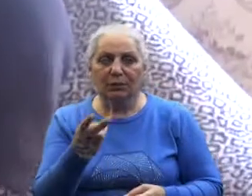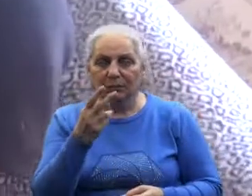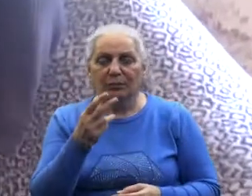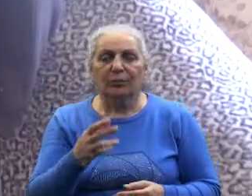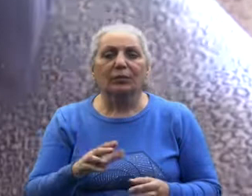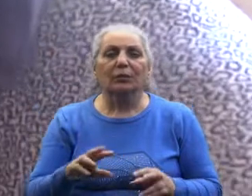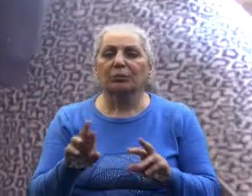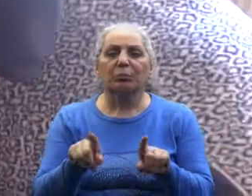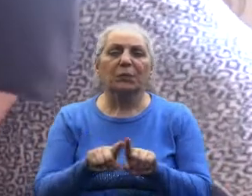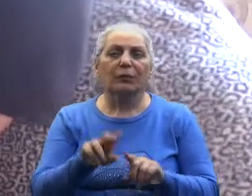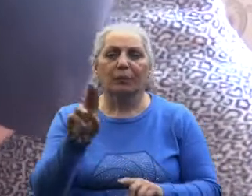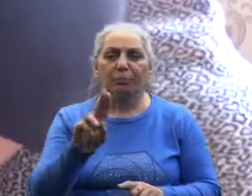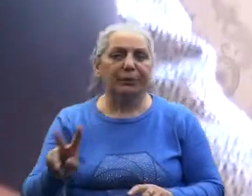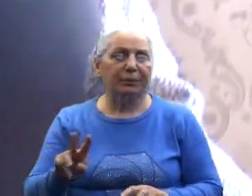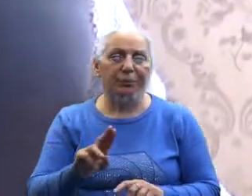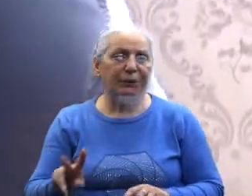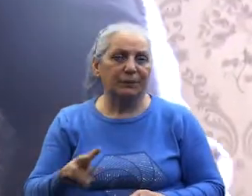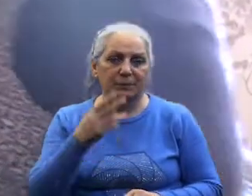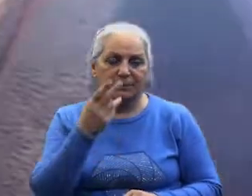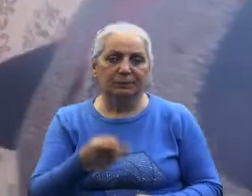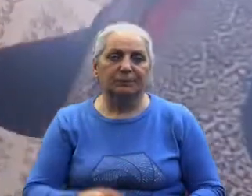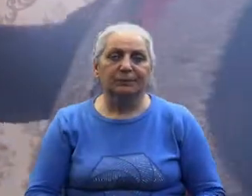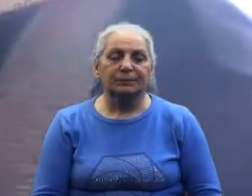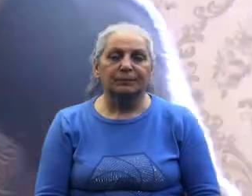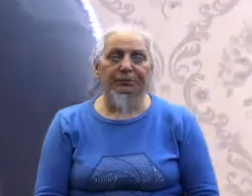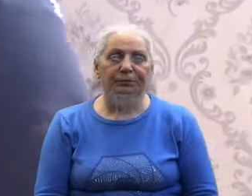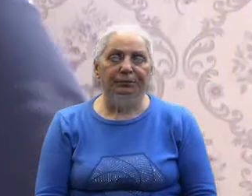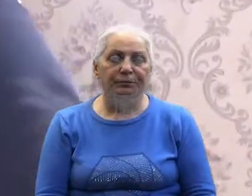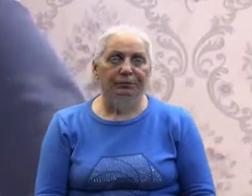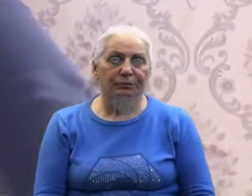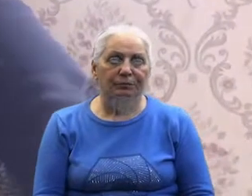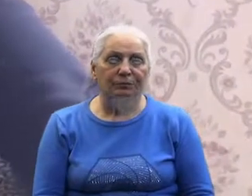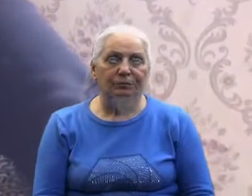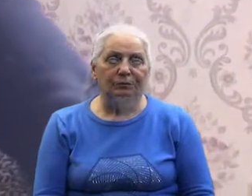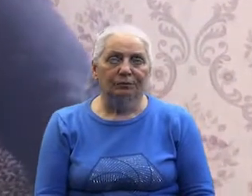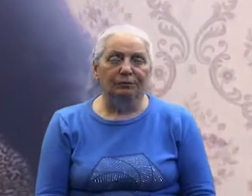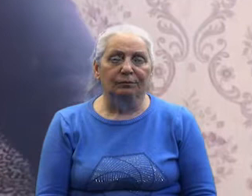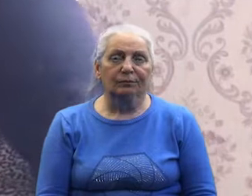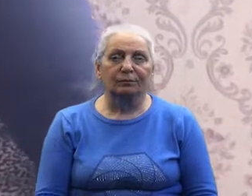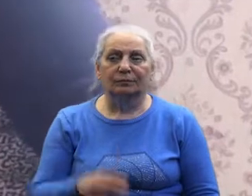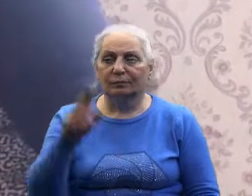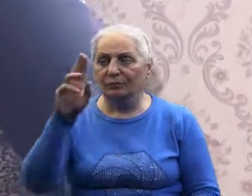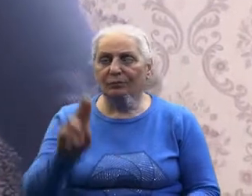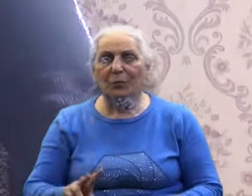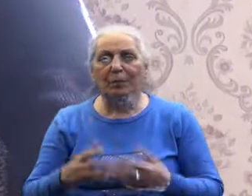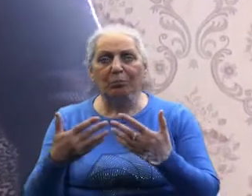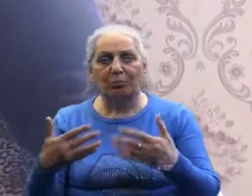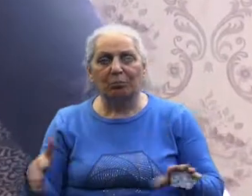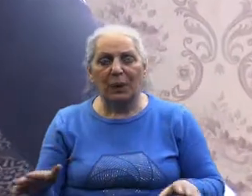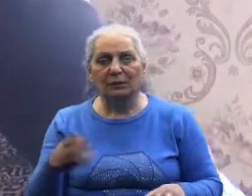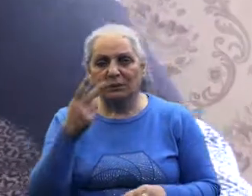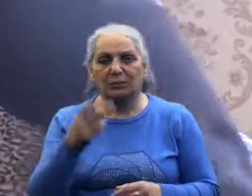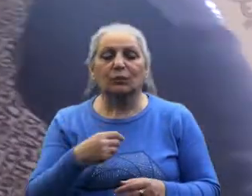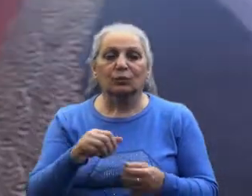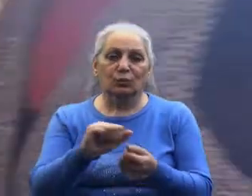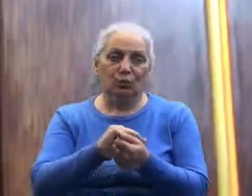էլի պատրվելա, այս ենց պատրվելա, ես այս արանքներն ասախ բաց, պրոստ ապոյը, համի այս ենց որ բաց